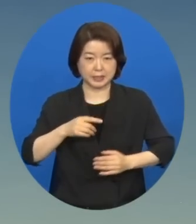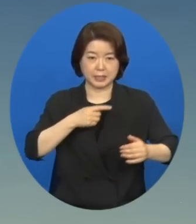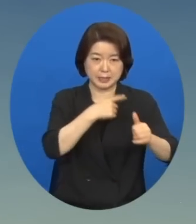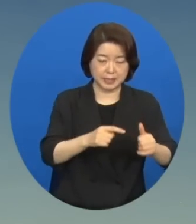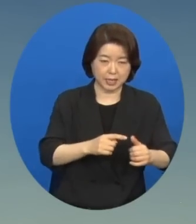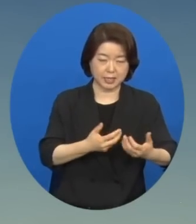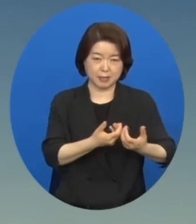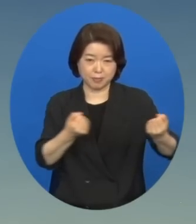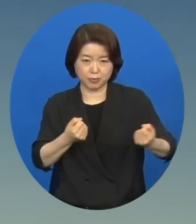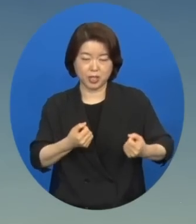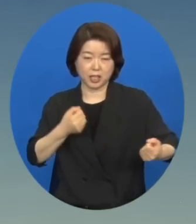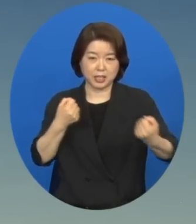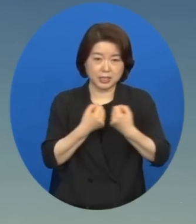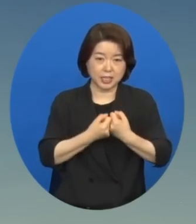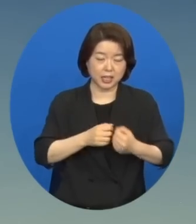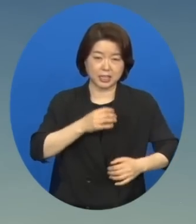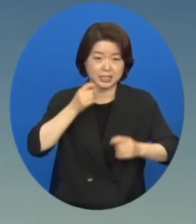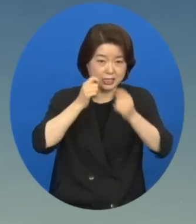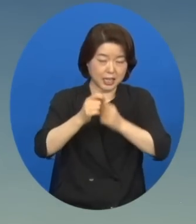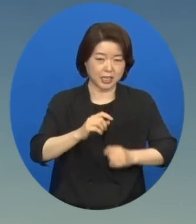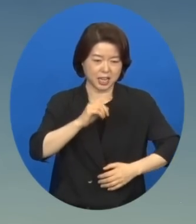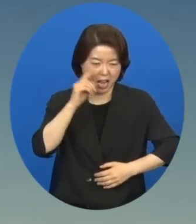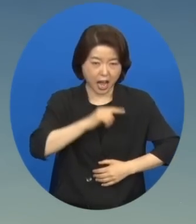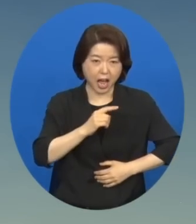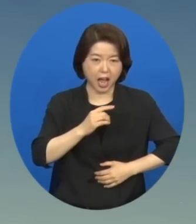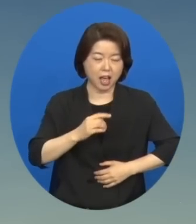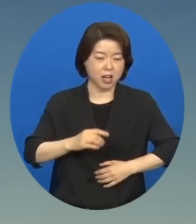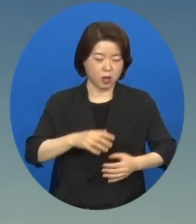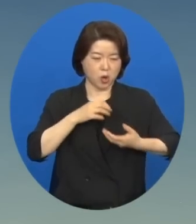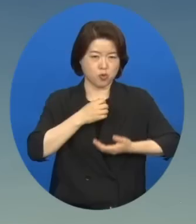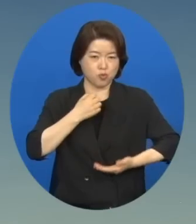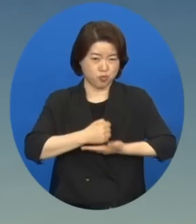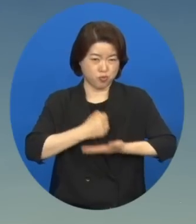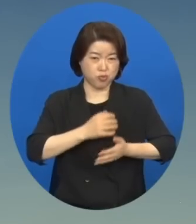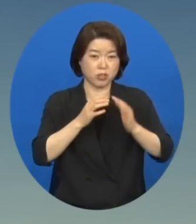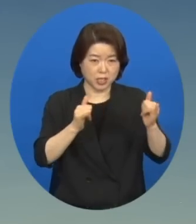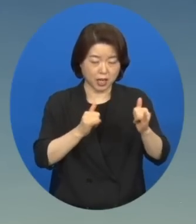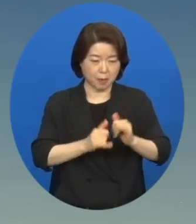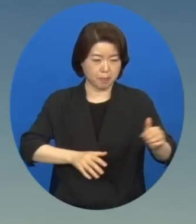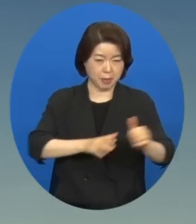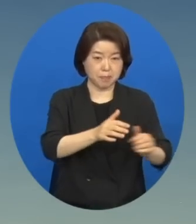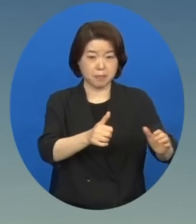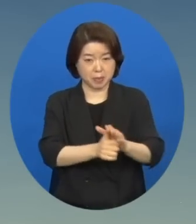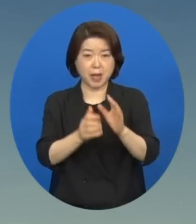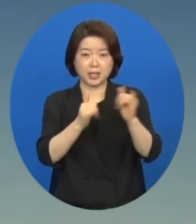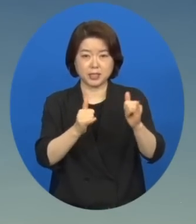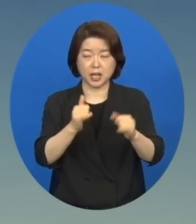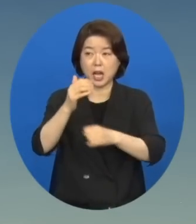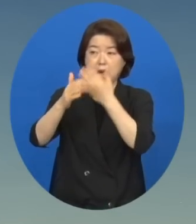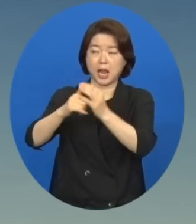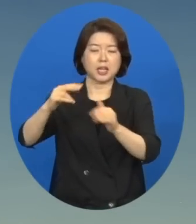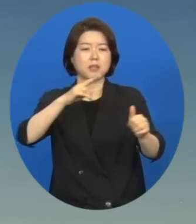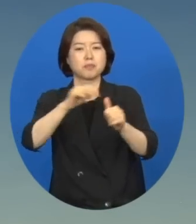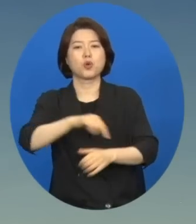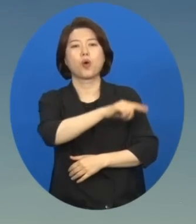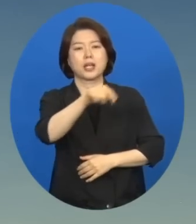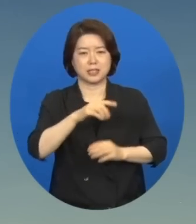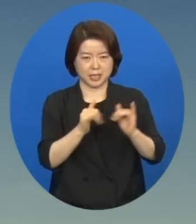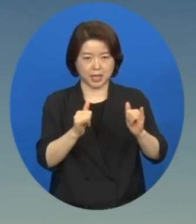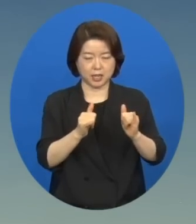분쟁, 사기, 악독이 가득한 자, 수군수군하는 자요, 비방하는 자요, 하나님께서 미워하시는